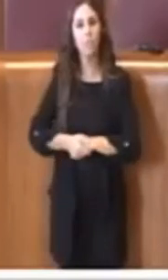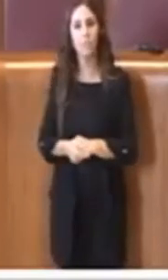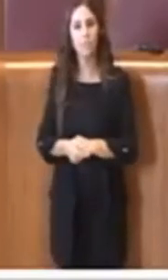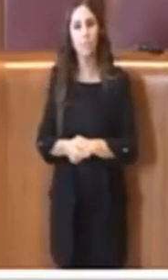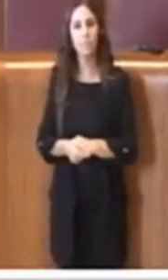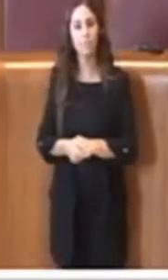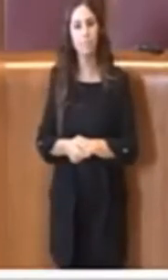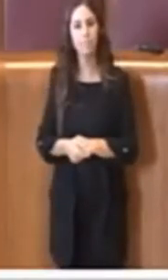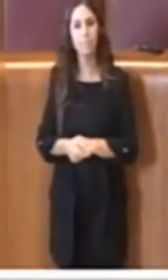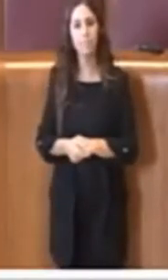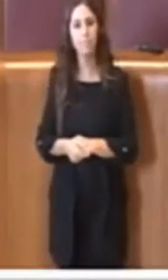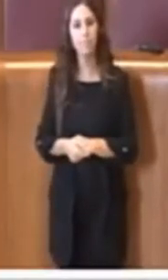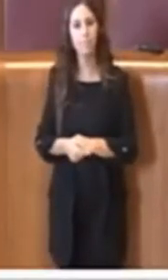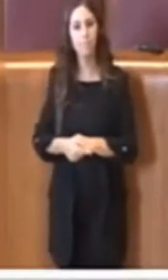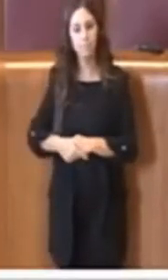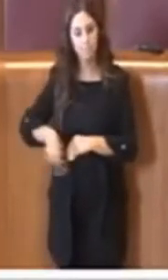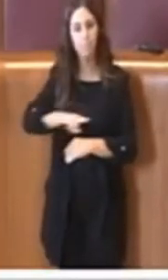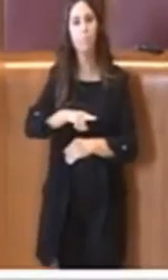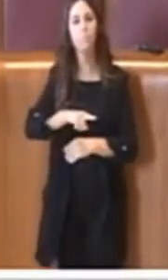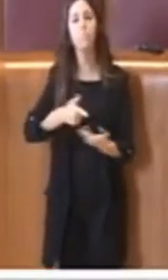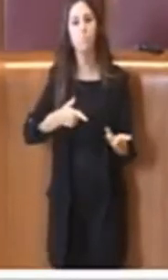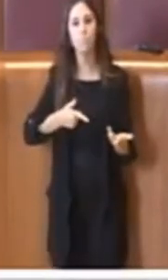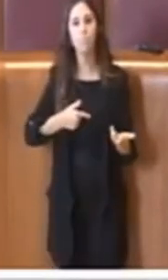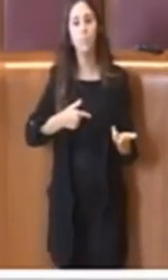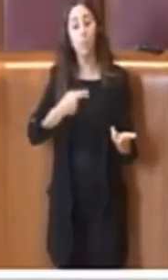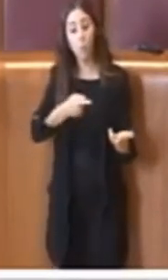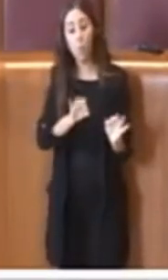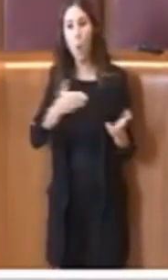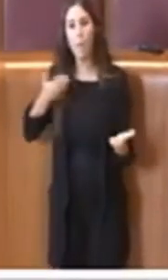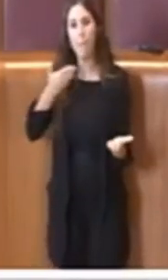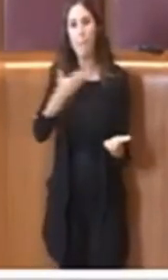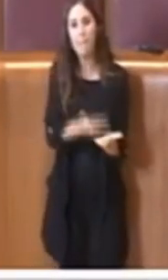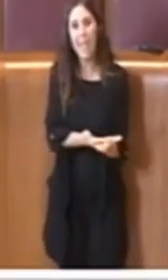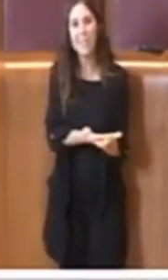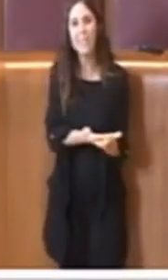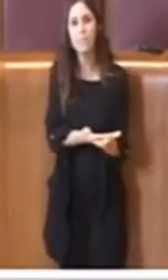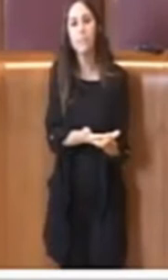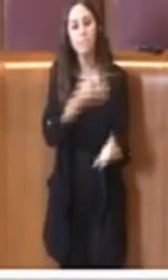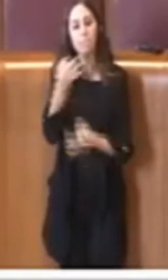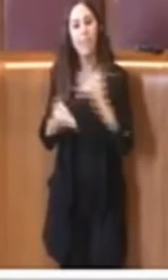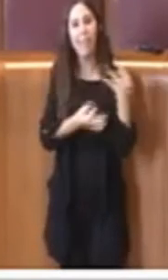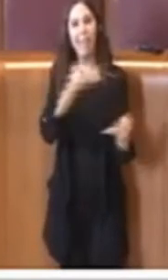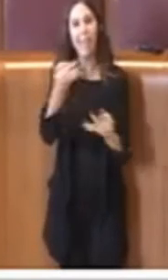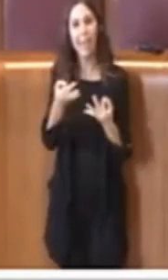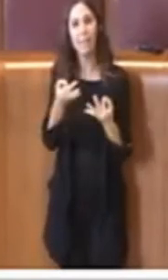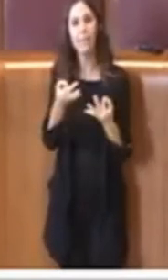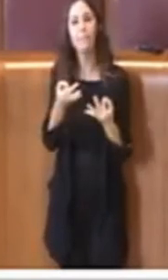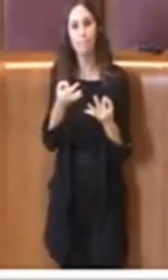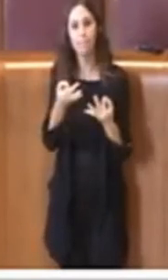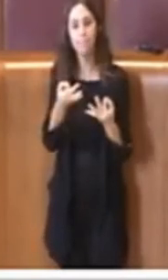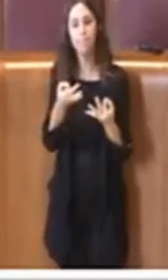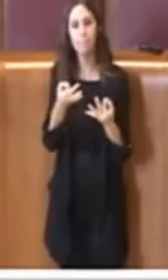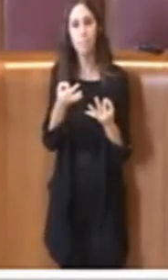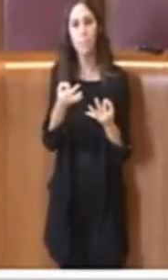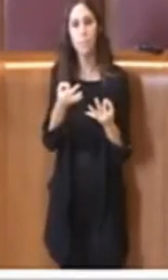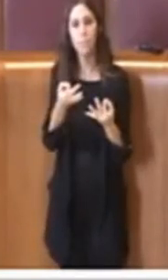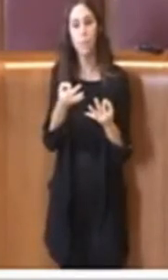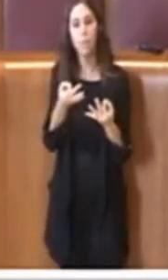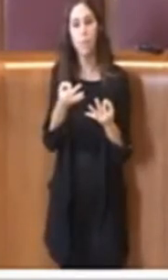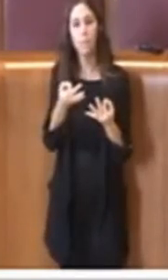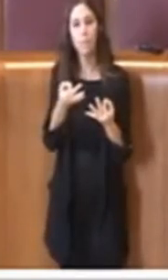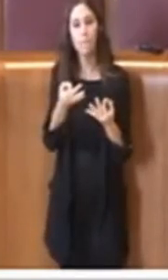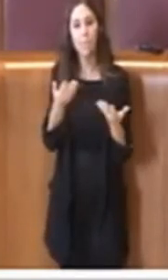stiamo parlando in questo caso di emendamenti che vanno a definire la temporaneità delle opere